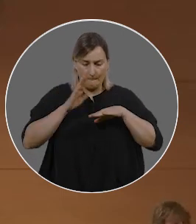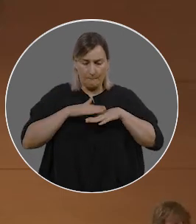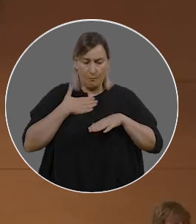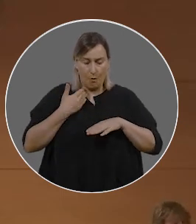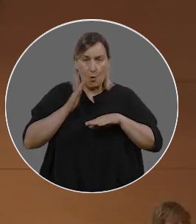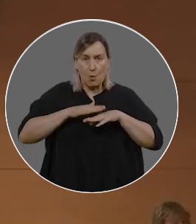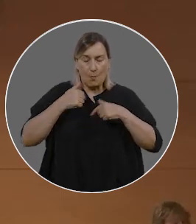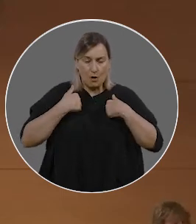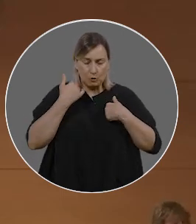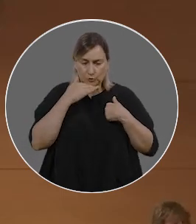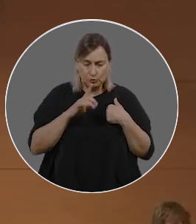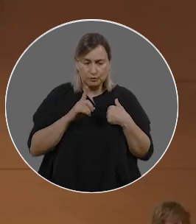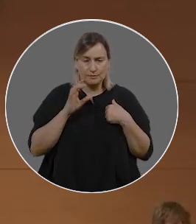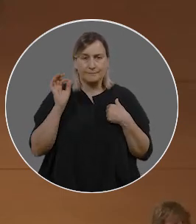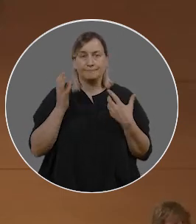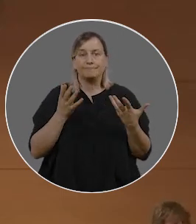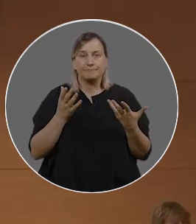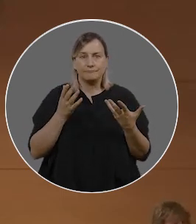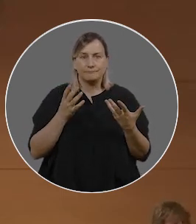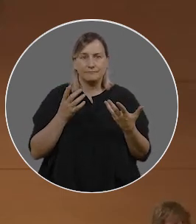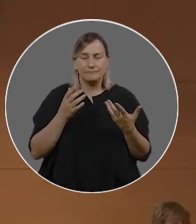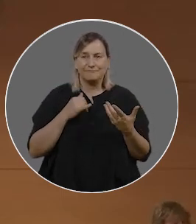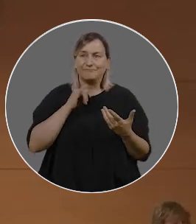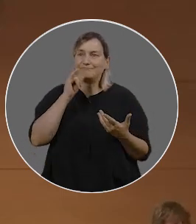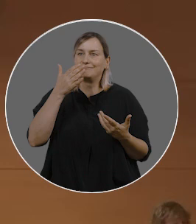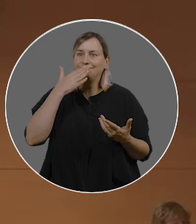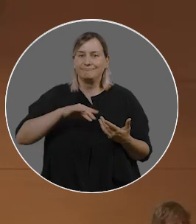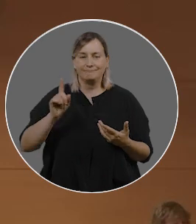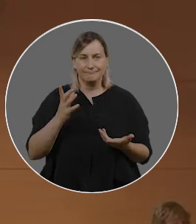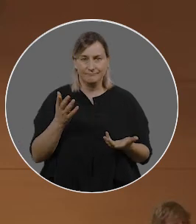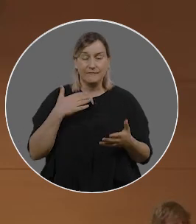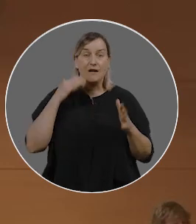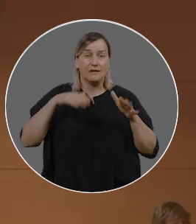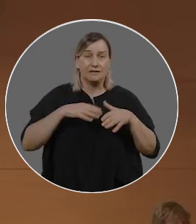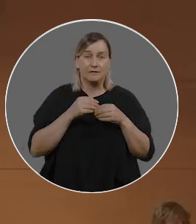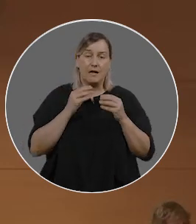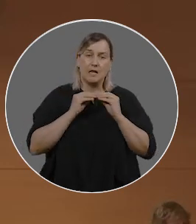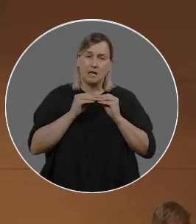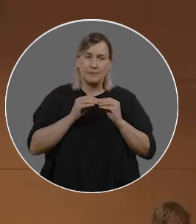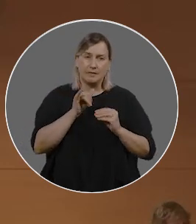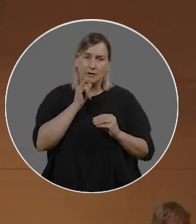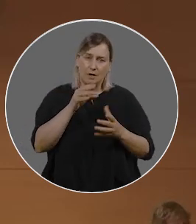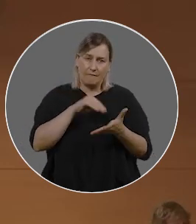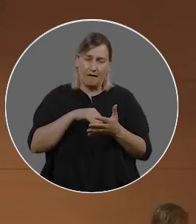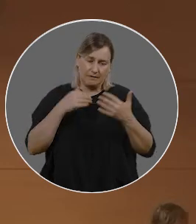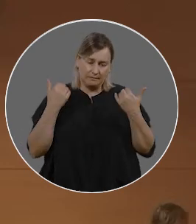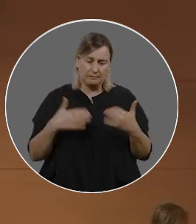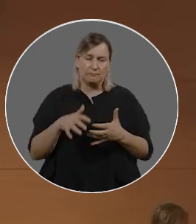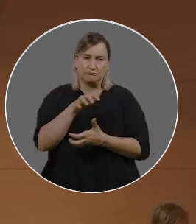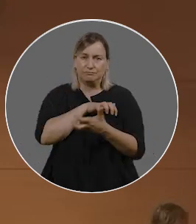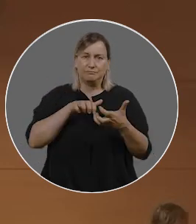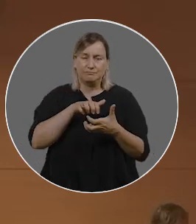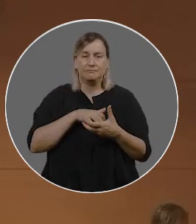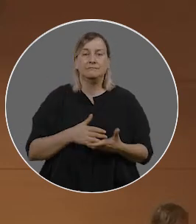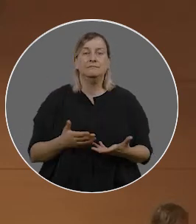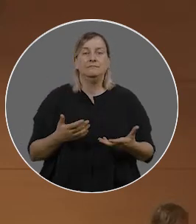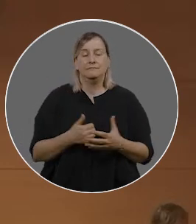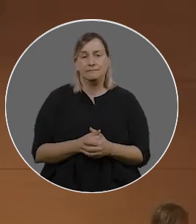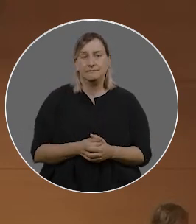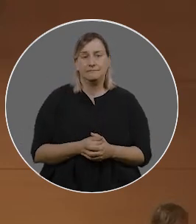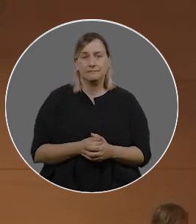potser jo no en sé, i no fan... la denúncia pertinent. I també cal dir que els tràmits de denúncies a vegades són